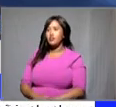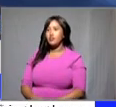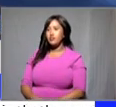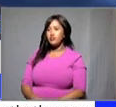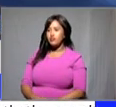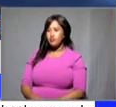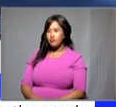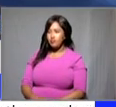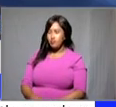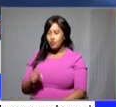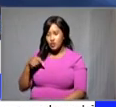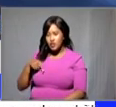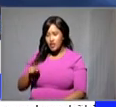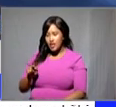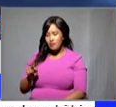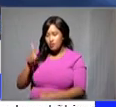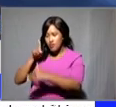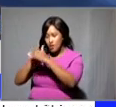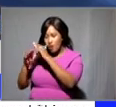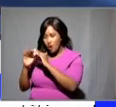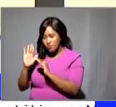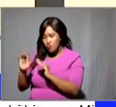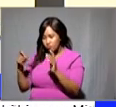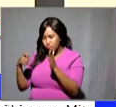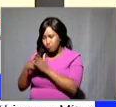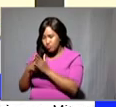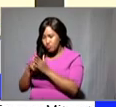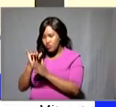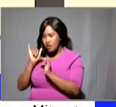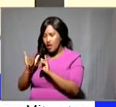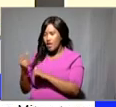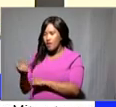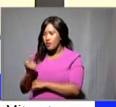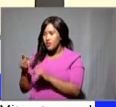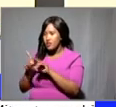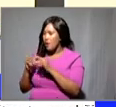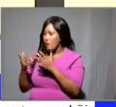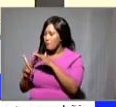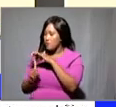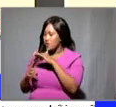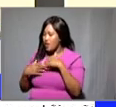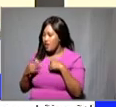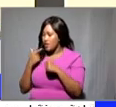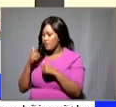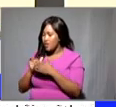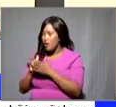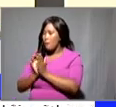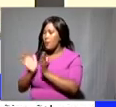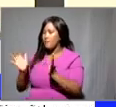nyumba wewe tware uikare na uria minister ugiri omuthi public health